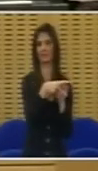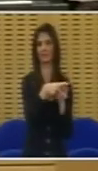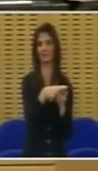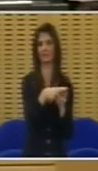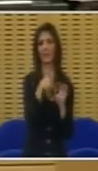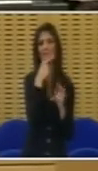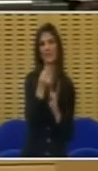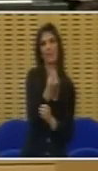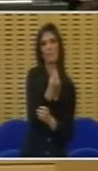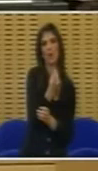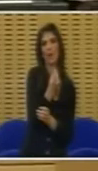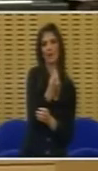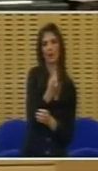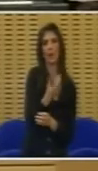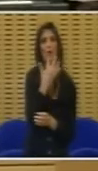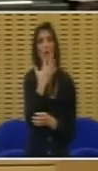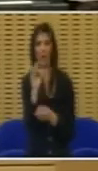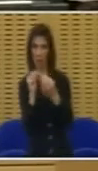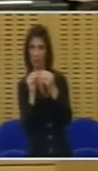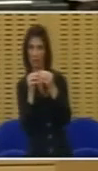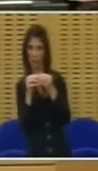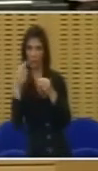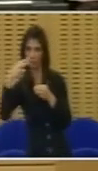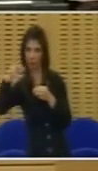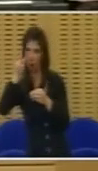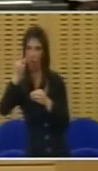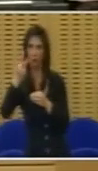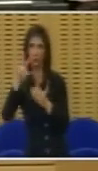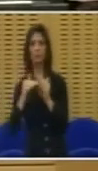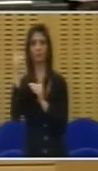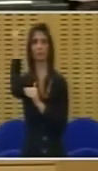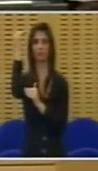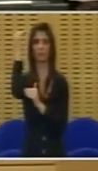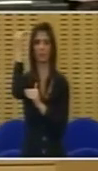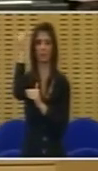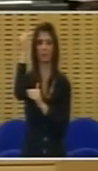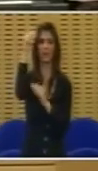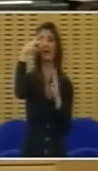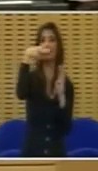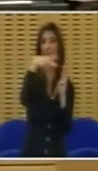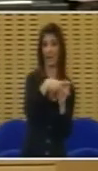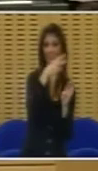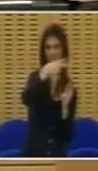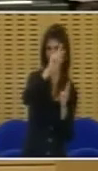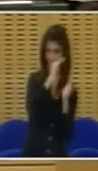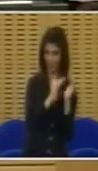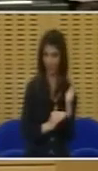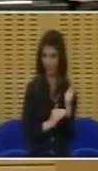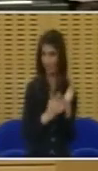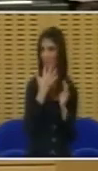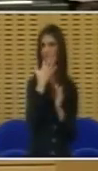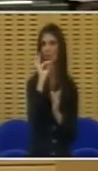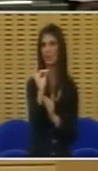στις εποπτικές αρχές σε περιπτώσεις όπου διαπιστώνεται υπέρμετρη συσσόρευση κινδύνου. Με τα μπόνους, βλέπετε, έκλειναν